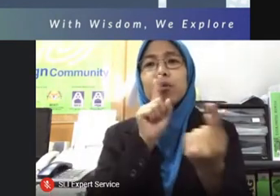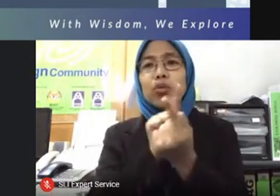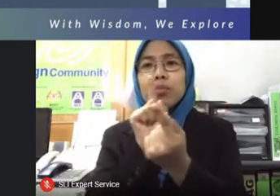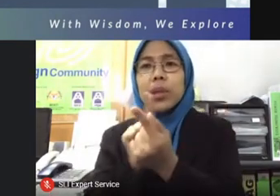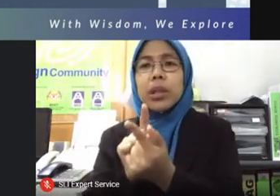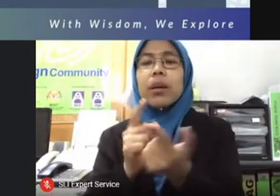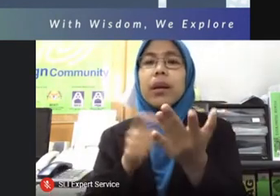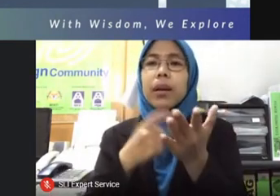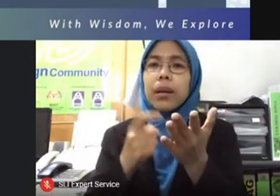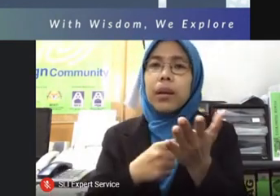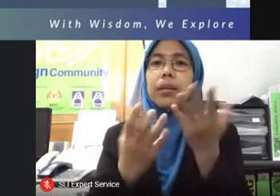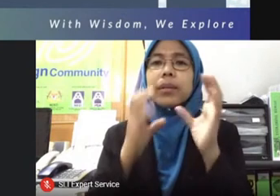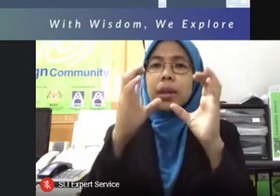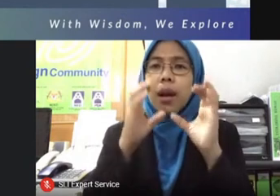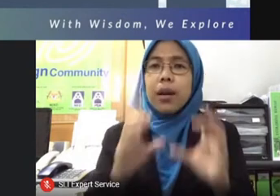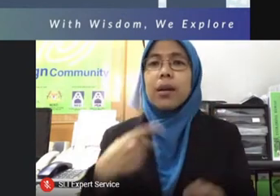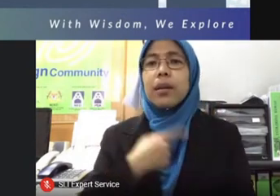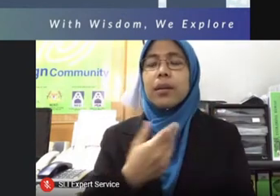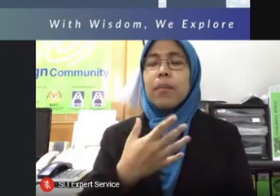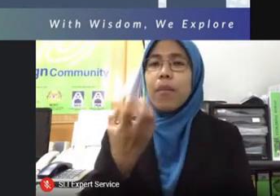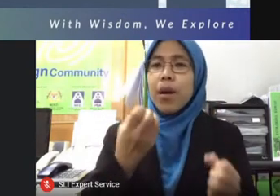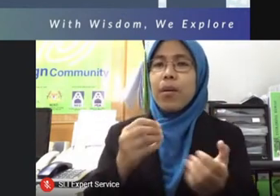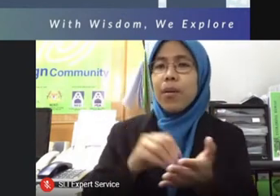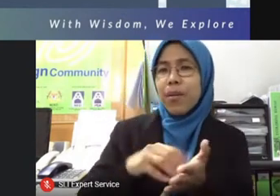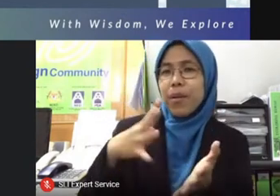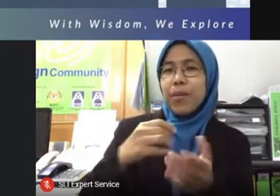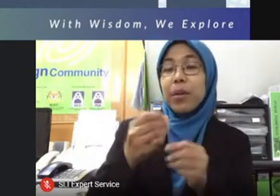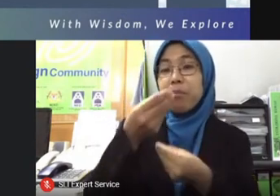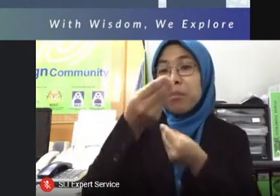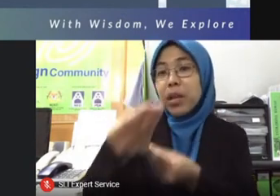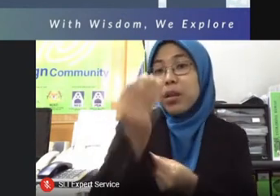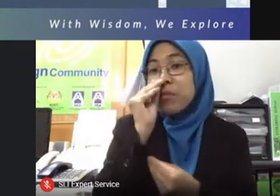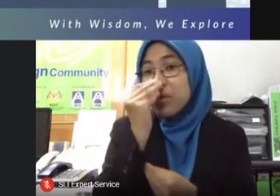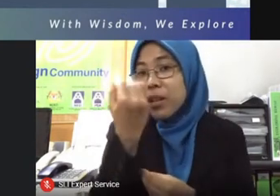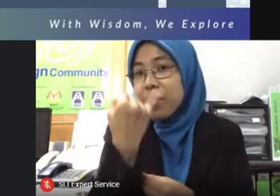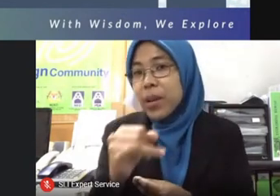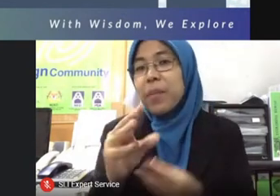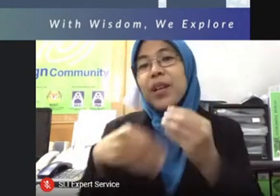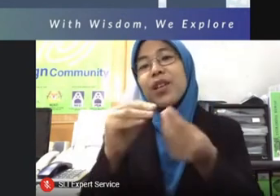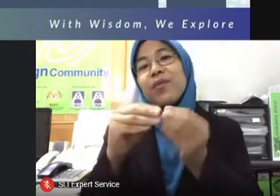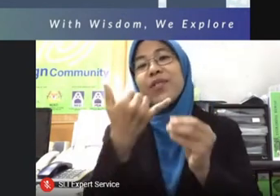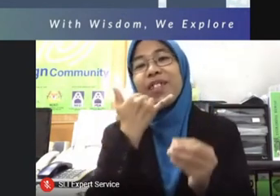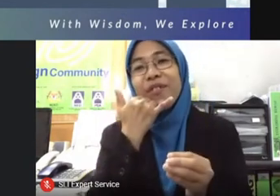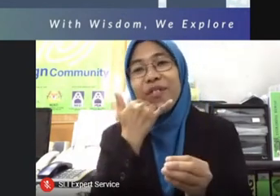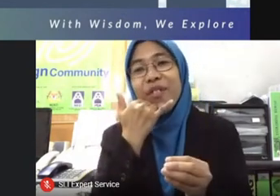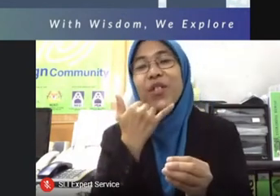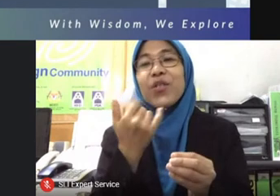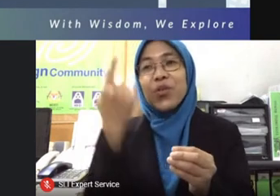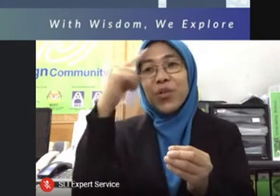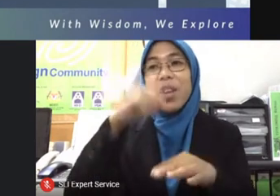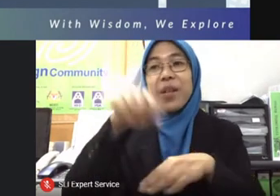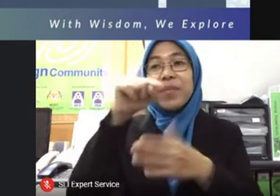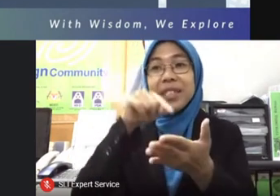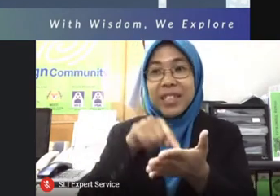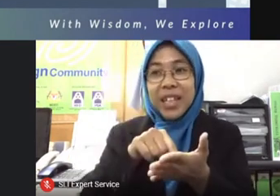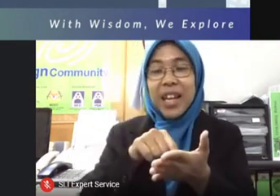kadang-kadang cara nak hargai, kalau kita tak boleh nak beli, bagi bunga dan sebagainya, bagi nombor telefon supaya selepas ni akan